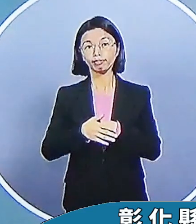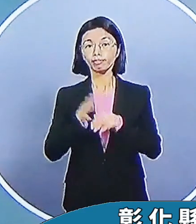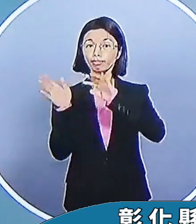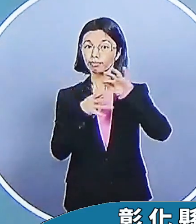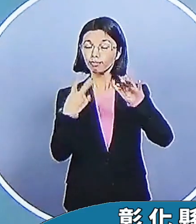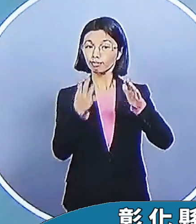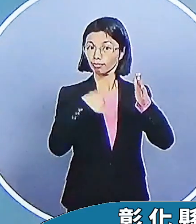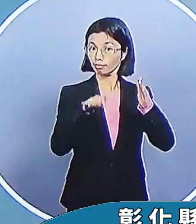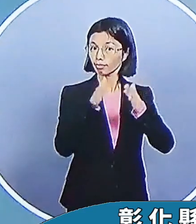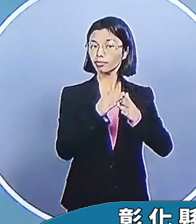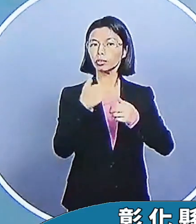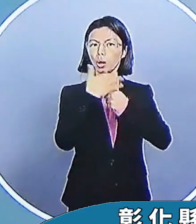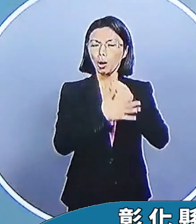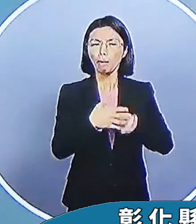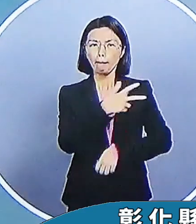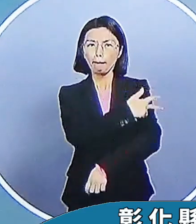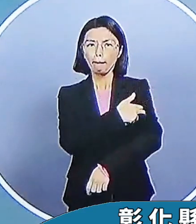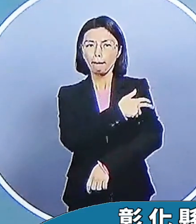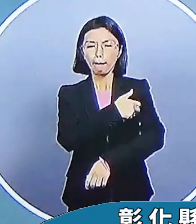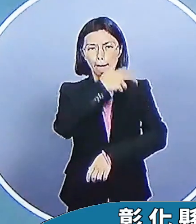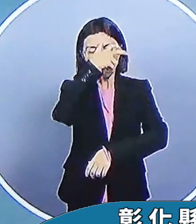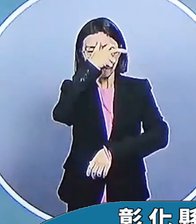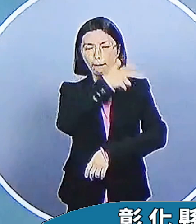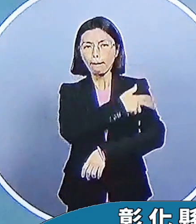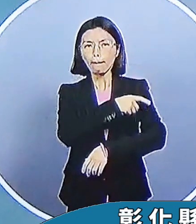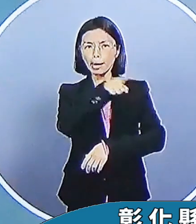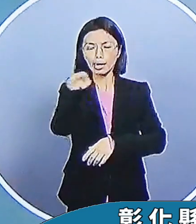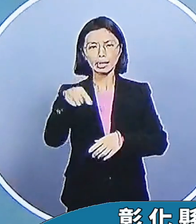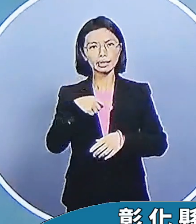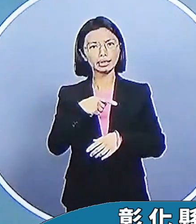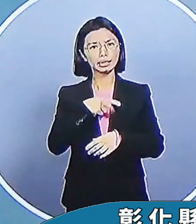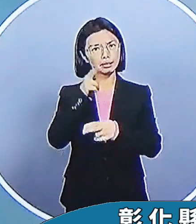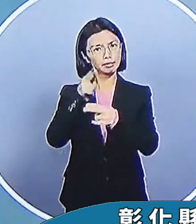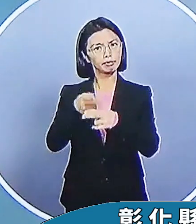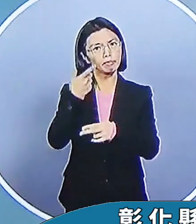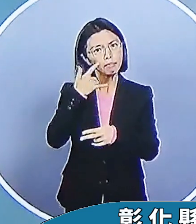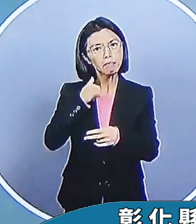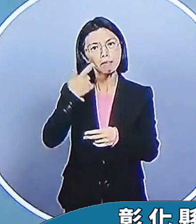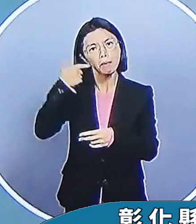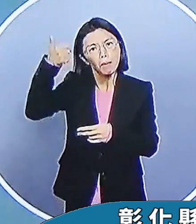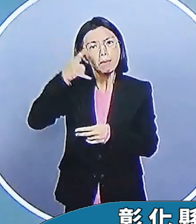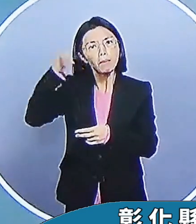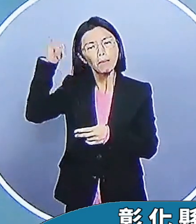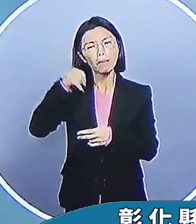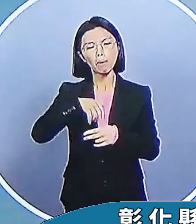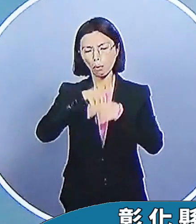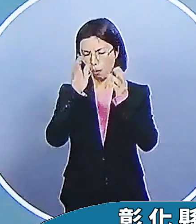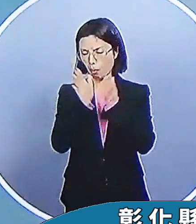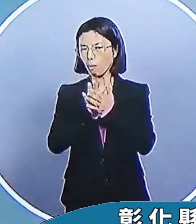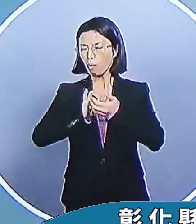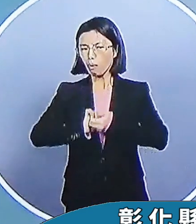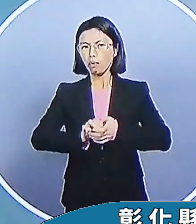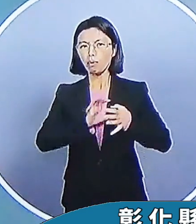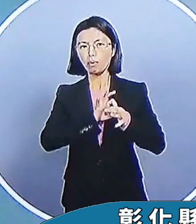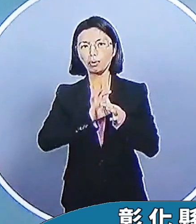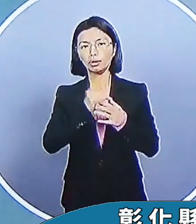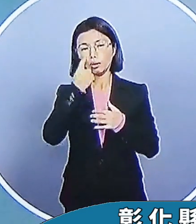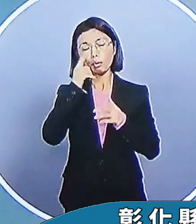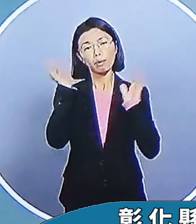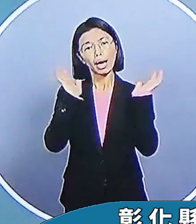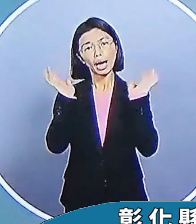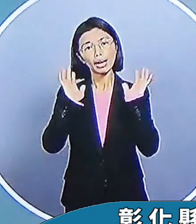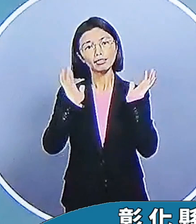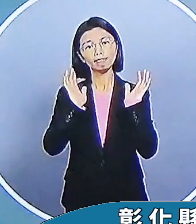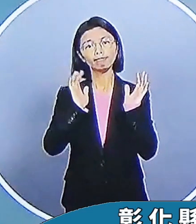校的补助嘛，甲取消了。我相信所有的爸爸妈妈、阿公阿嬷上该关心的，就是厝内底咱的